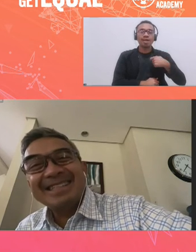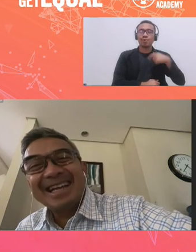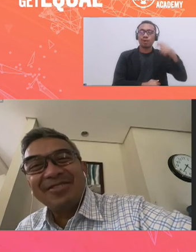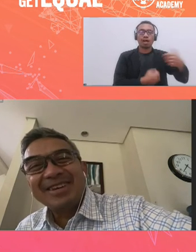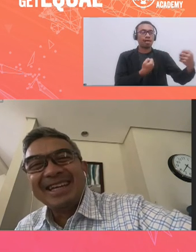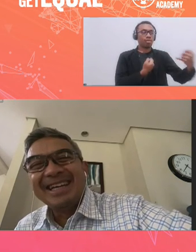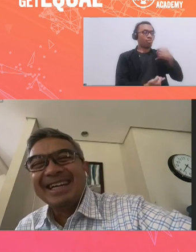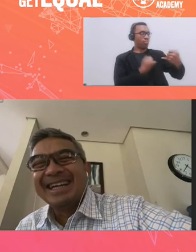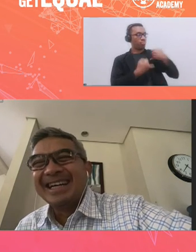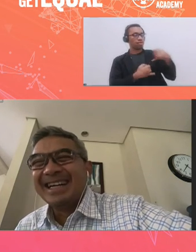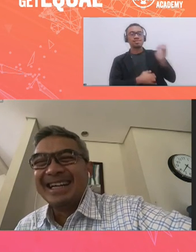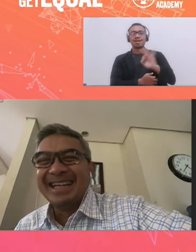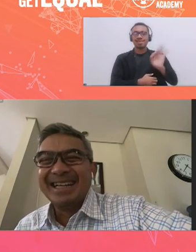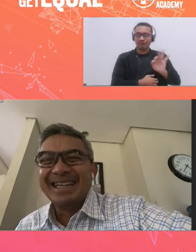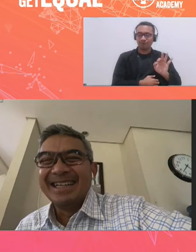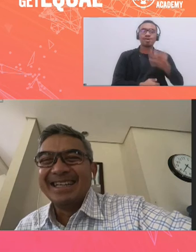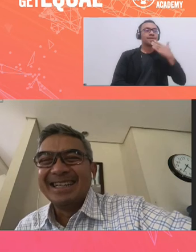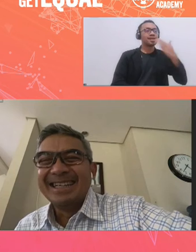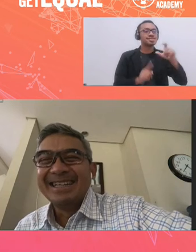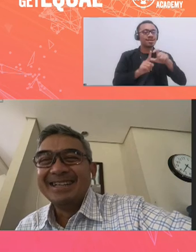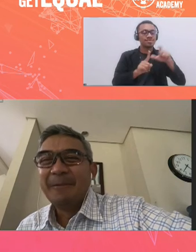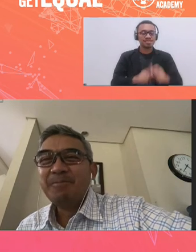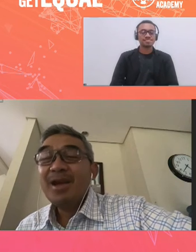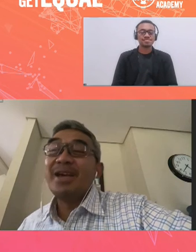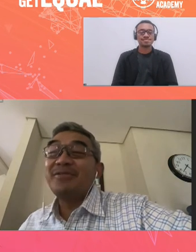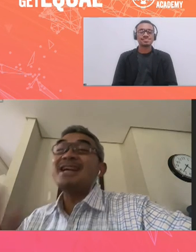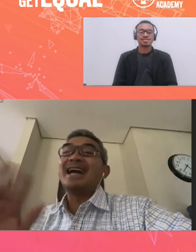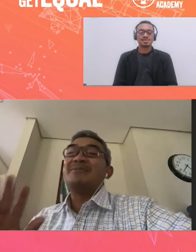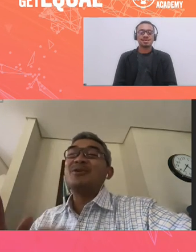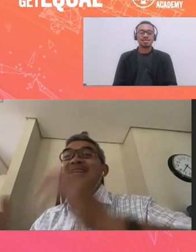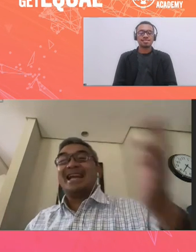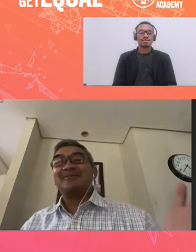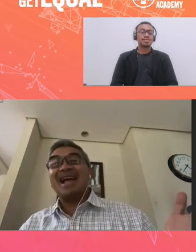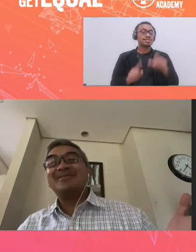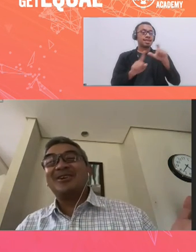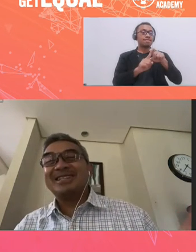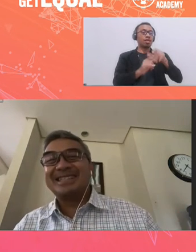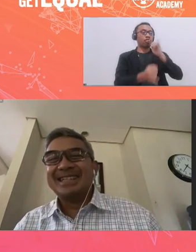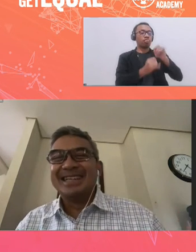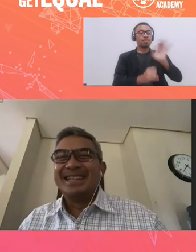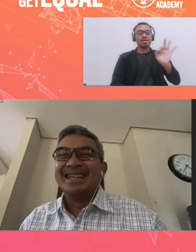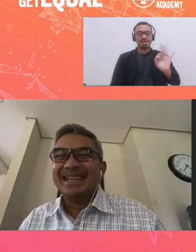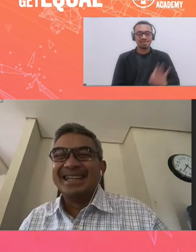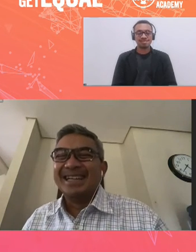Terima kasih ya Devi. Oh, Devinya kena bully ya. Devinya enggak kena bully, enggak ada yang berani, Bos.